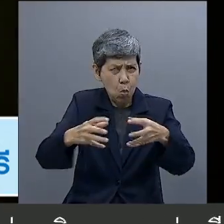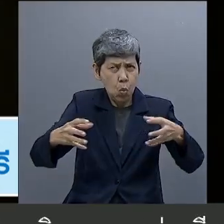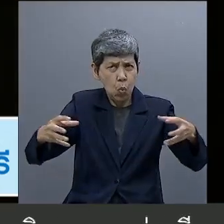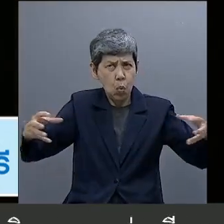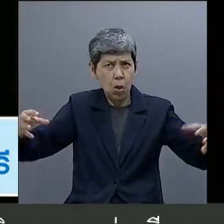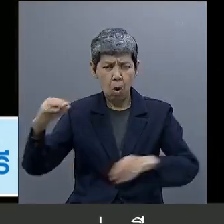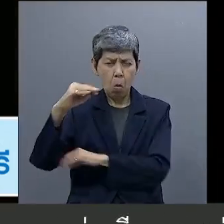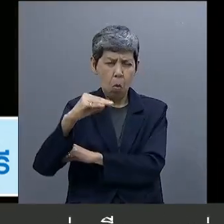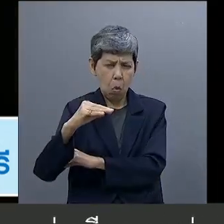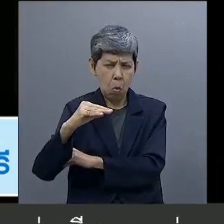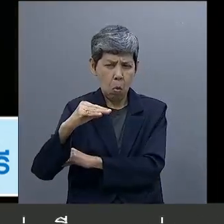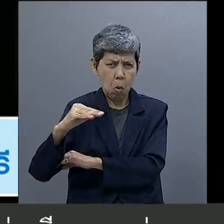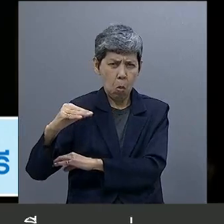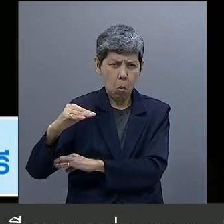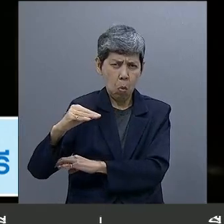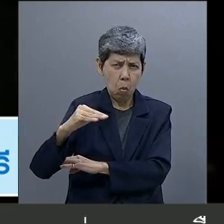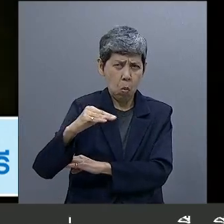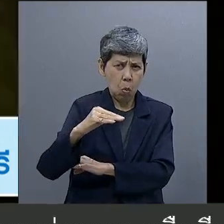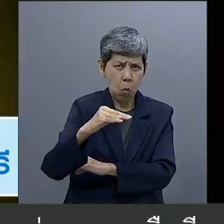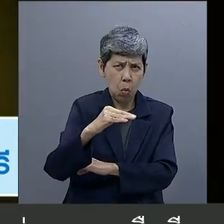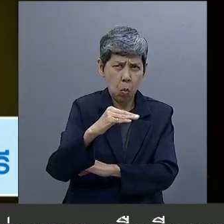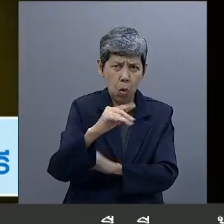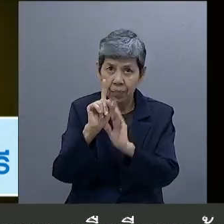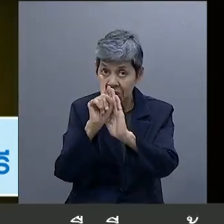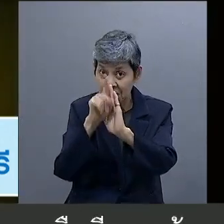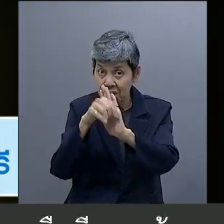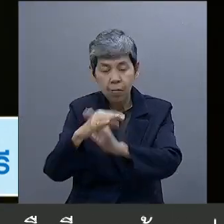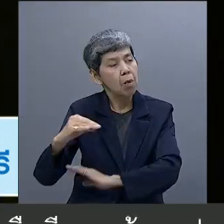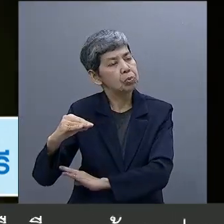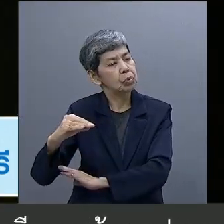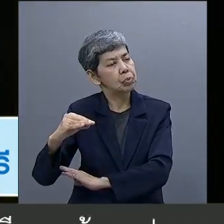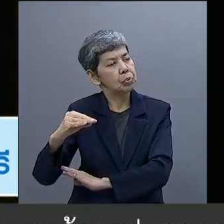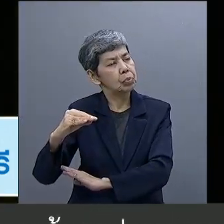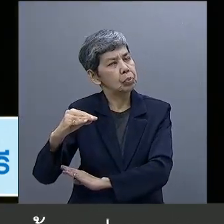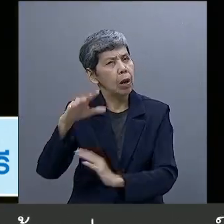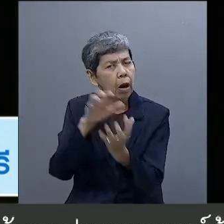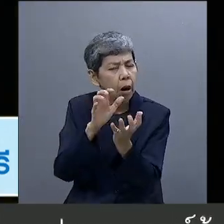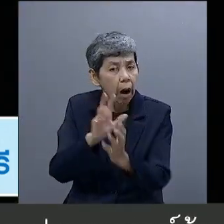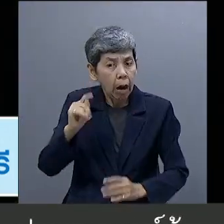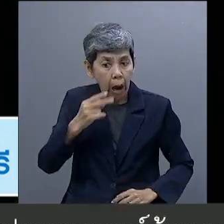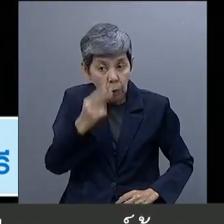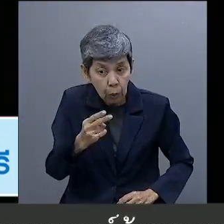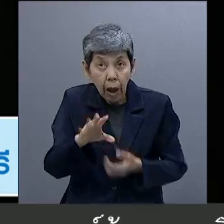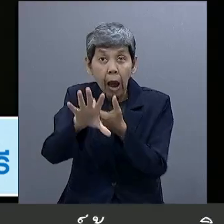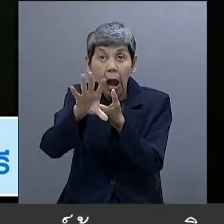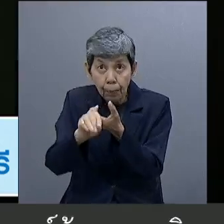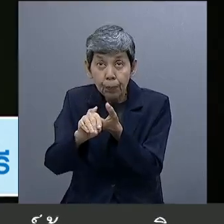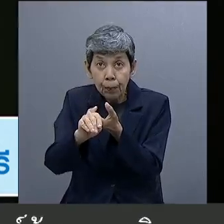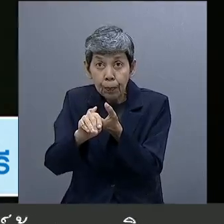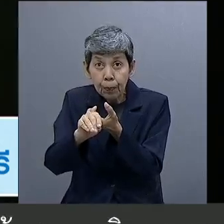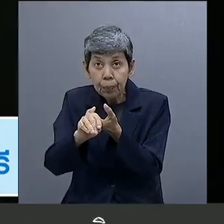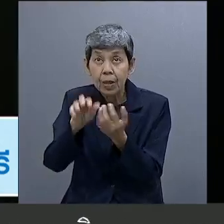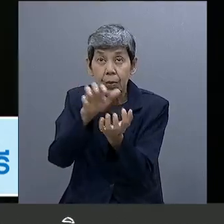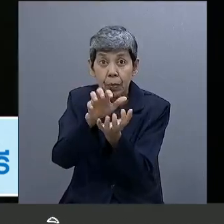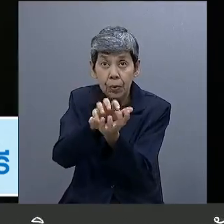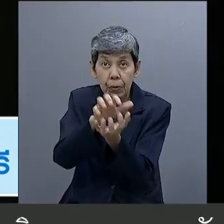โอ้โหขอนลอยเลยนะคะเป็นเวลานานกว่า15นาทีลอยตัวอยู่แบบนี้พอผู้สื่อข่าวปิดไฟส่องสว่างปุ๊บจระเ